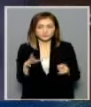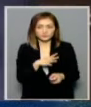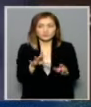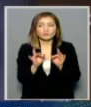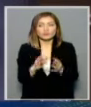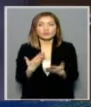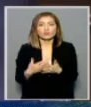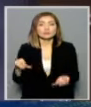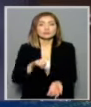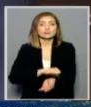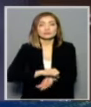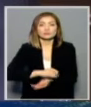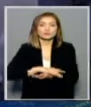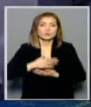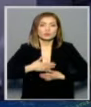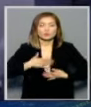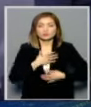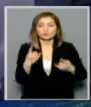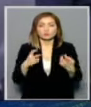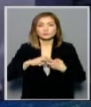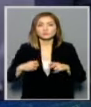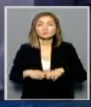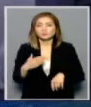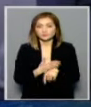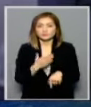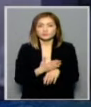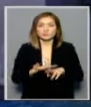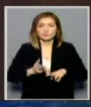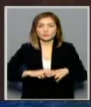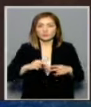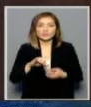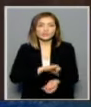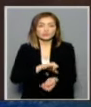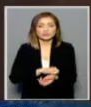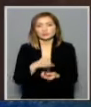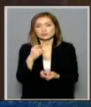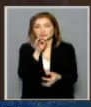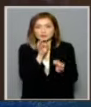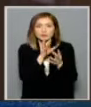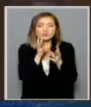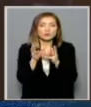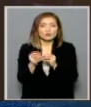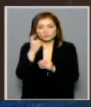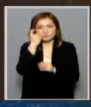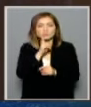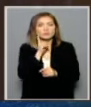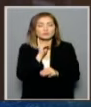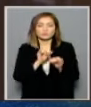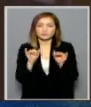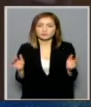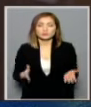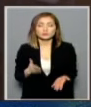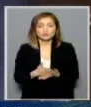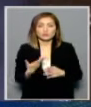Оның айтуынша, есірткі елді алаңдатып отырған өзекті проблема. Осы тектес препараттар мен психотропты заттар жастар арасында кеңінен